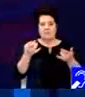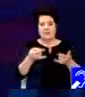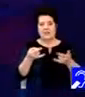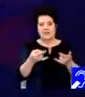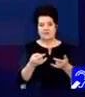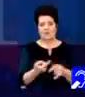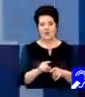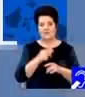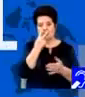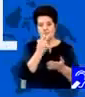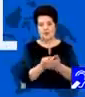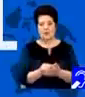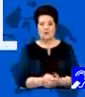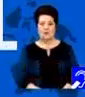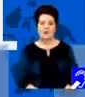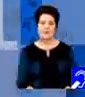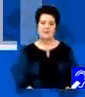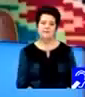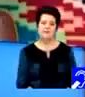Telejurnal. Fiți cu ochii pe noi!